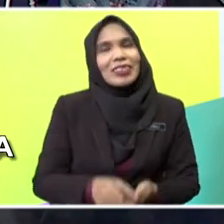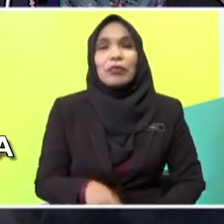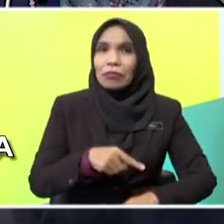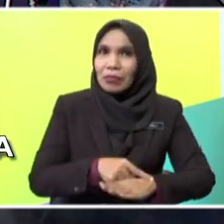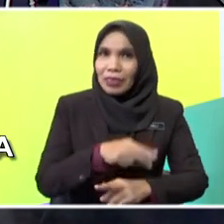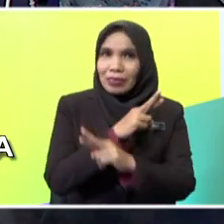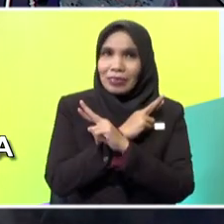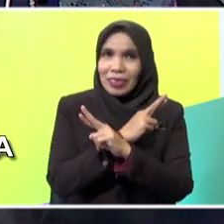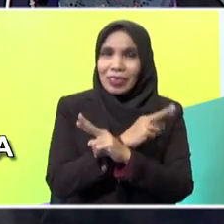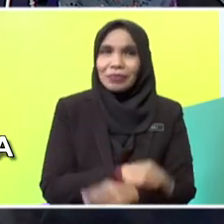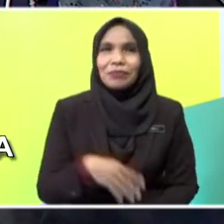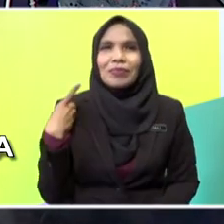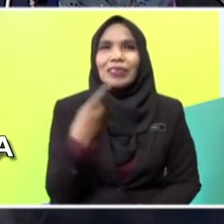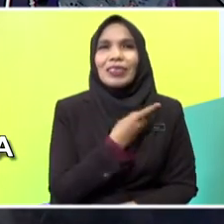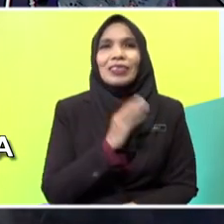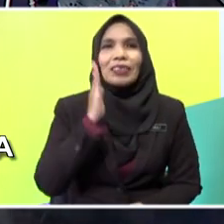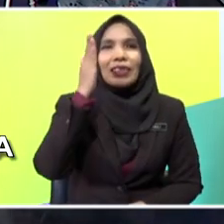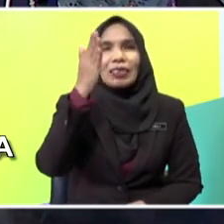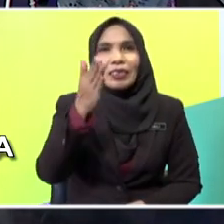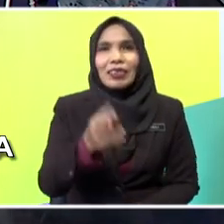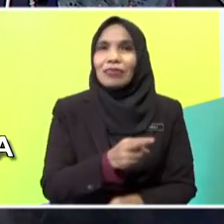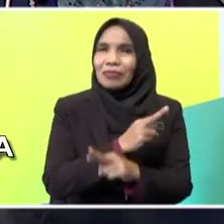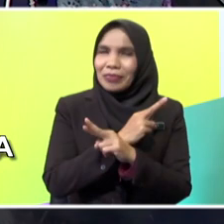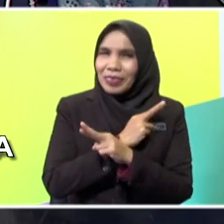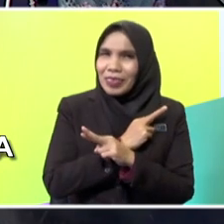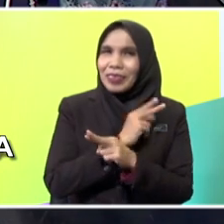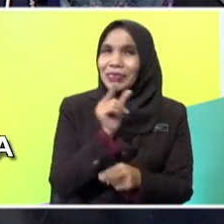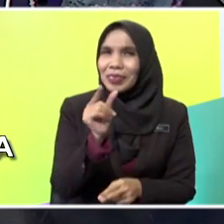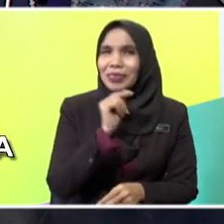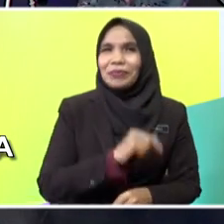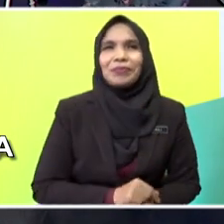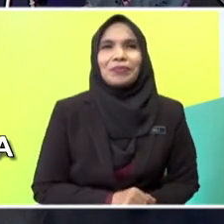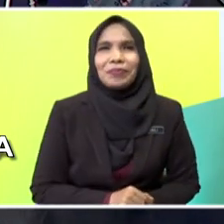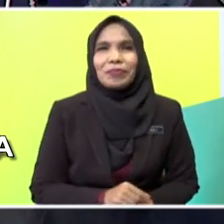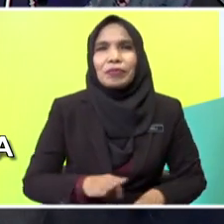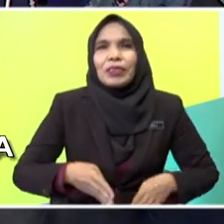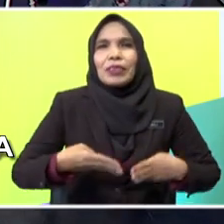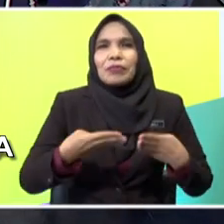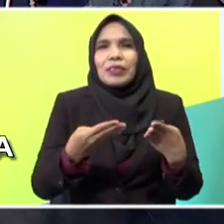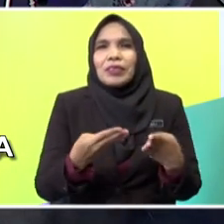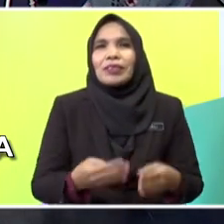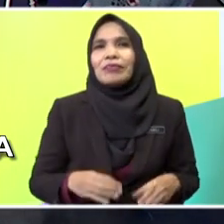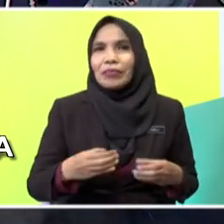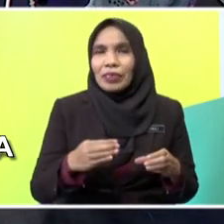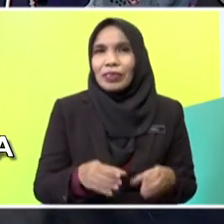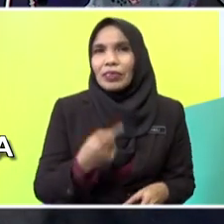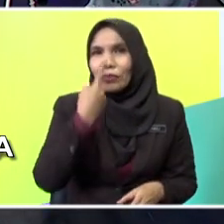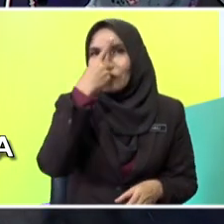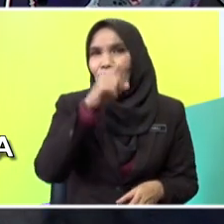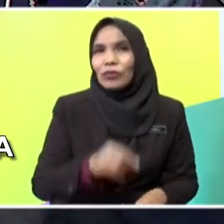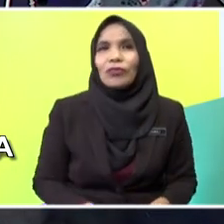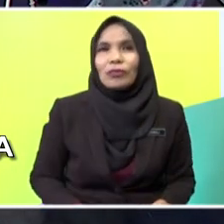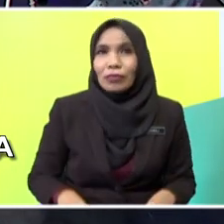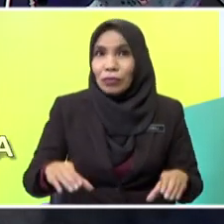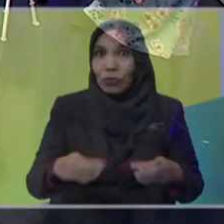sekejap. Selepas ini murid-murid kembali lagi bersama kami bagaimana cara untuk membuat pakaian wanita iaitu blouse.